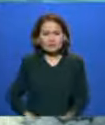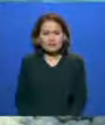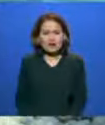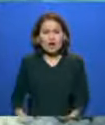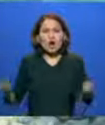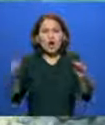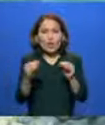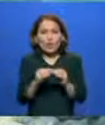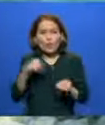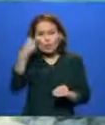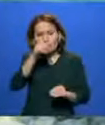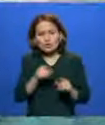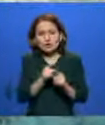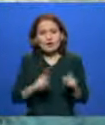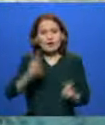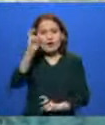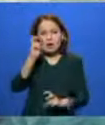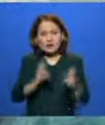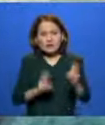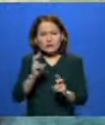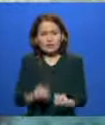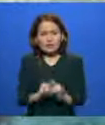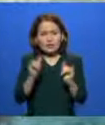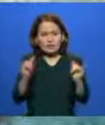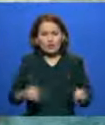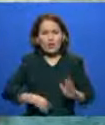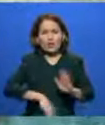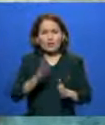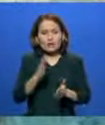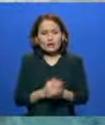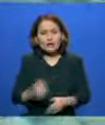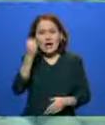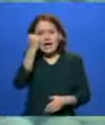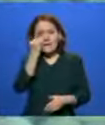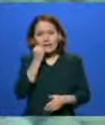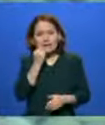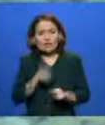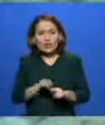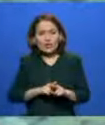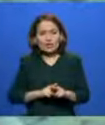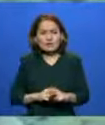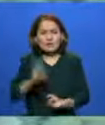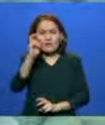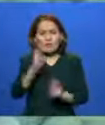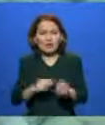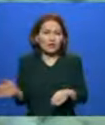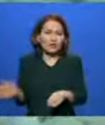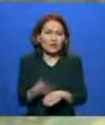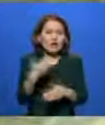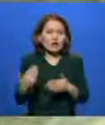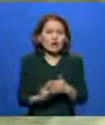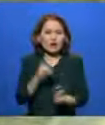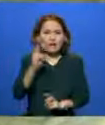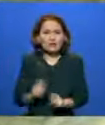10 жылдың ішінде кәсіпорын дамуын тоқтатпады. Колхоз тарағаннан кейін ескі фабриканы заманауи үлгідегі кешенге айналдырды. Германия мен